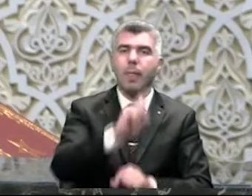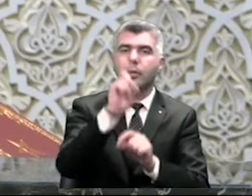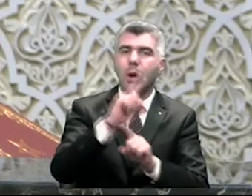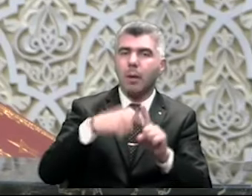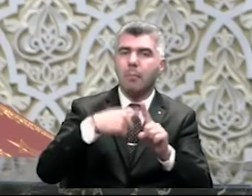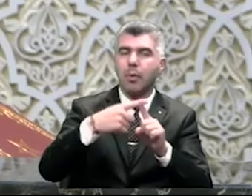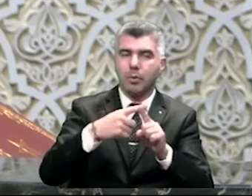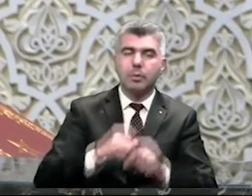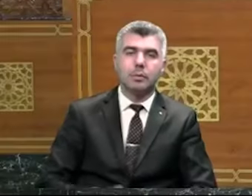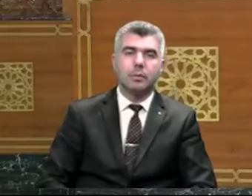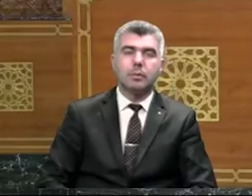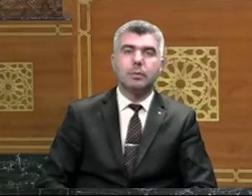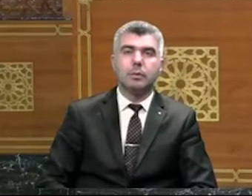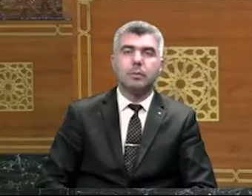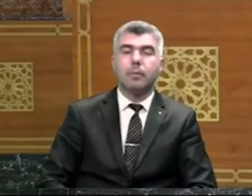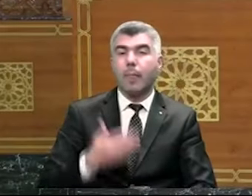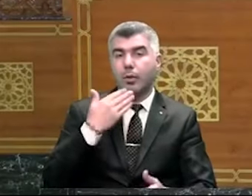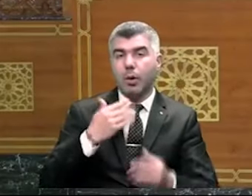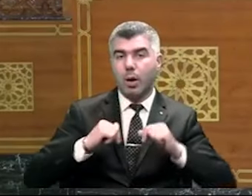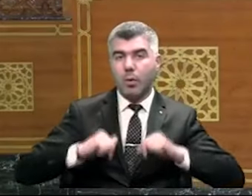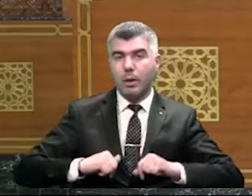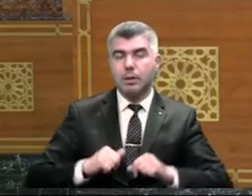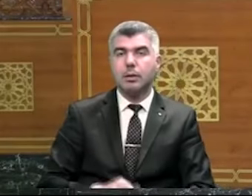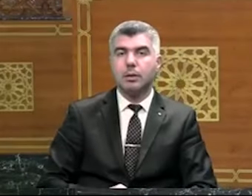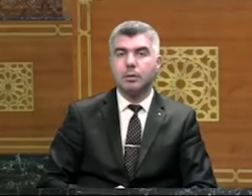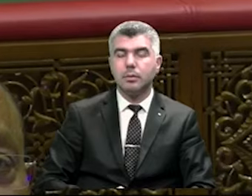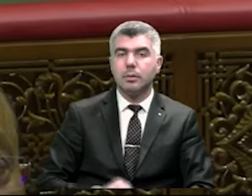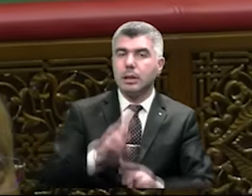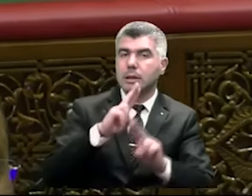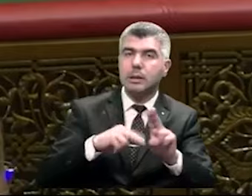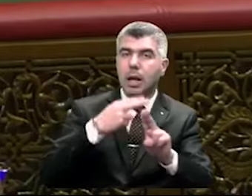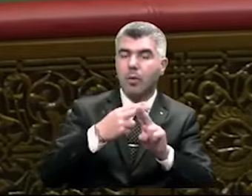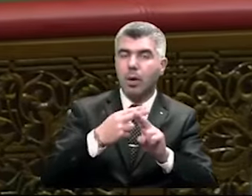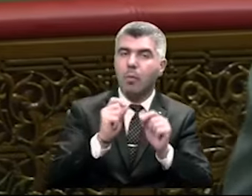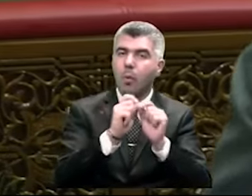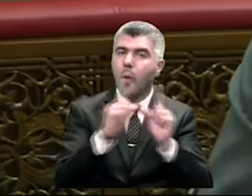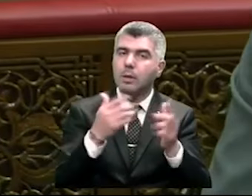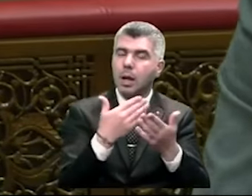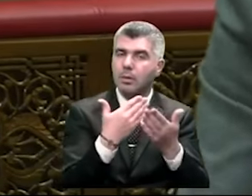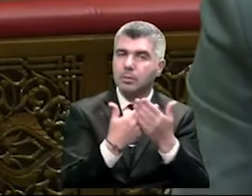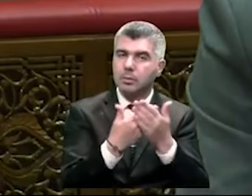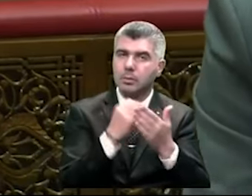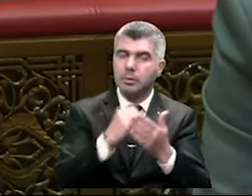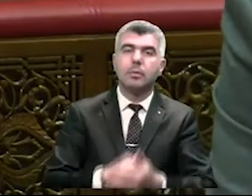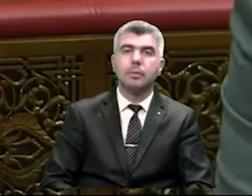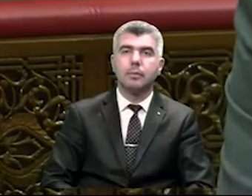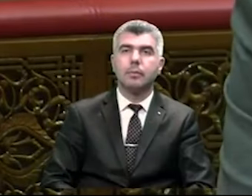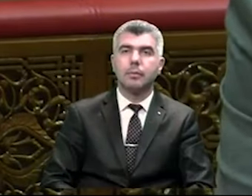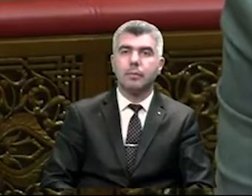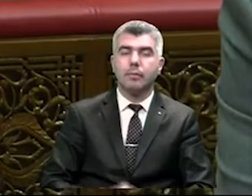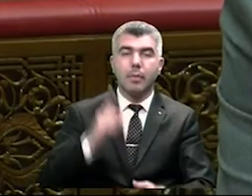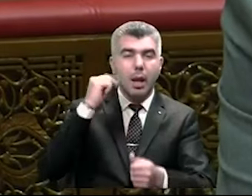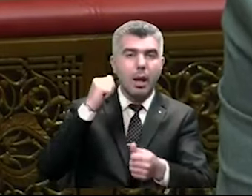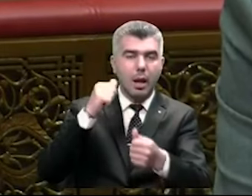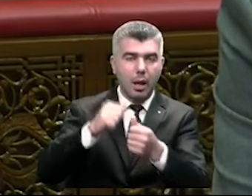المحترم شكرا السيد الوزير التعاطي ديالكم مع هذا الموضوع والتوضيحات في هذا الاطار كن استحضر